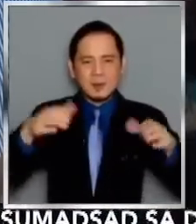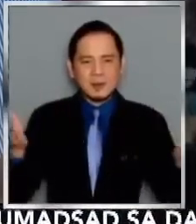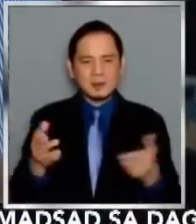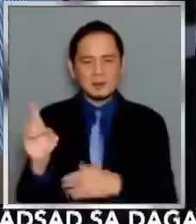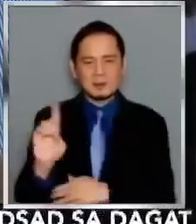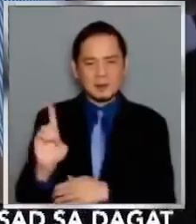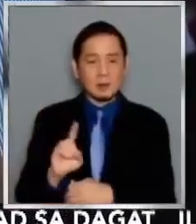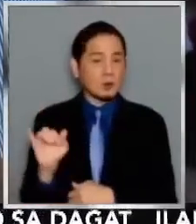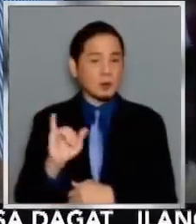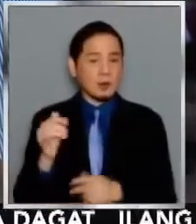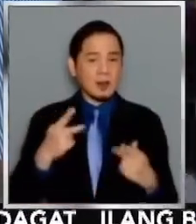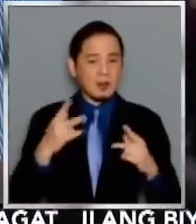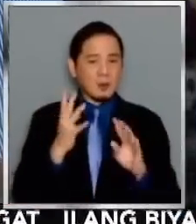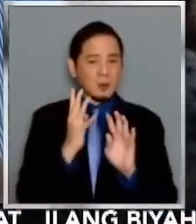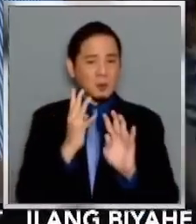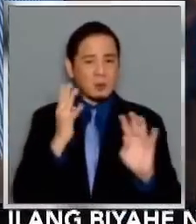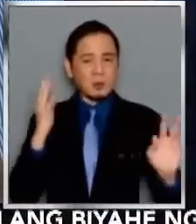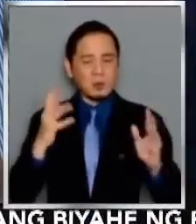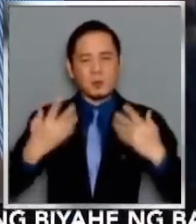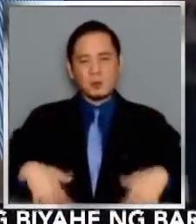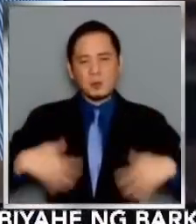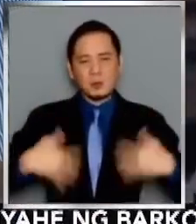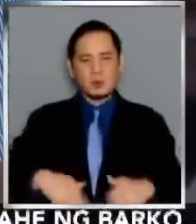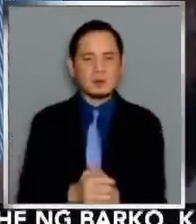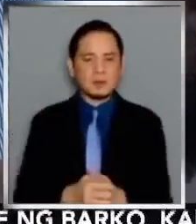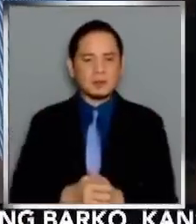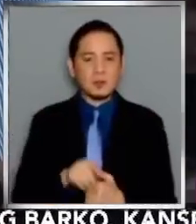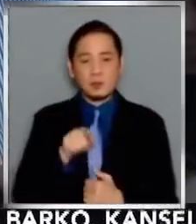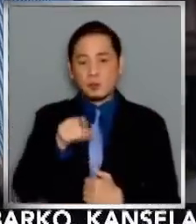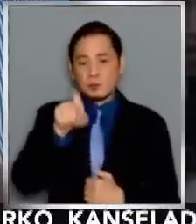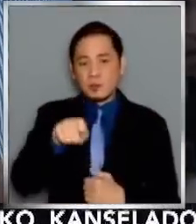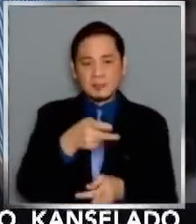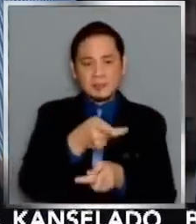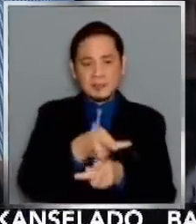din yung mga kawatan. Kaya extra ingat daw po dapat.